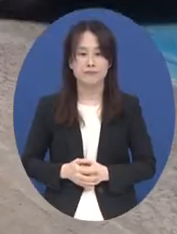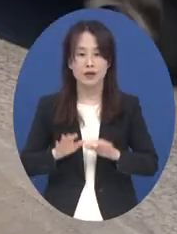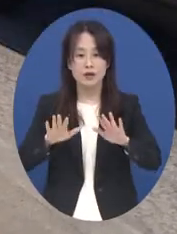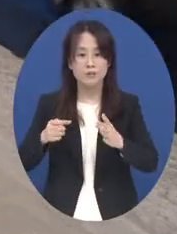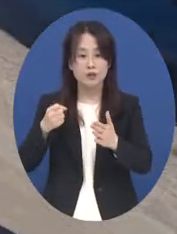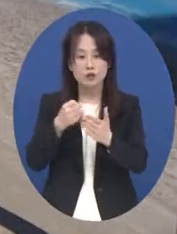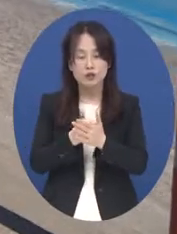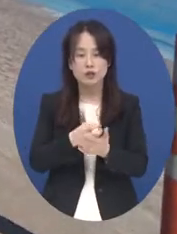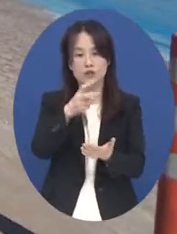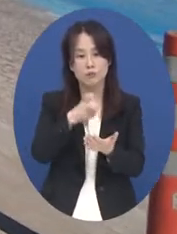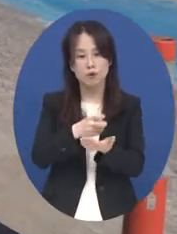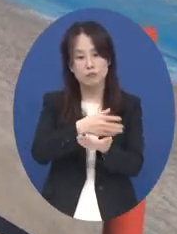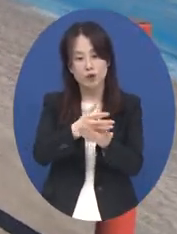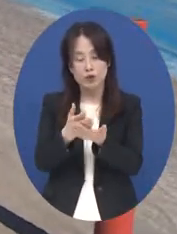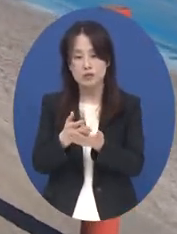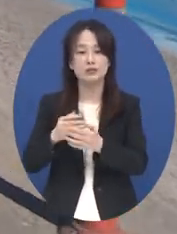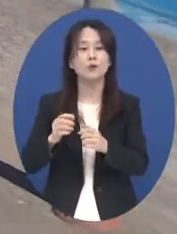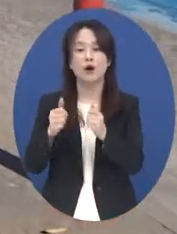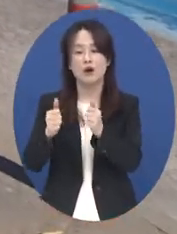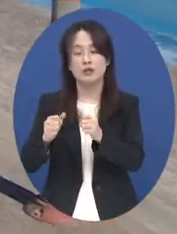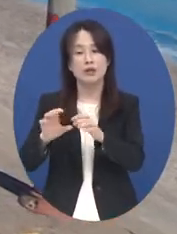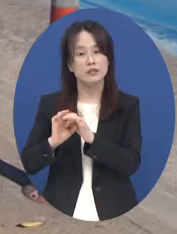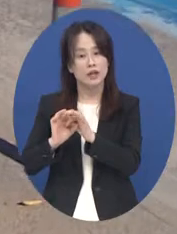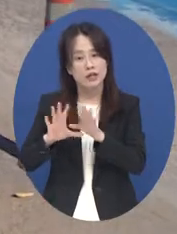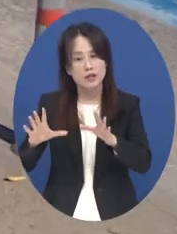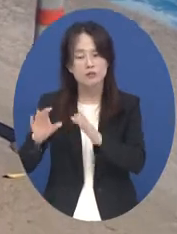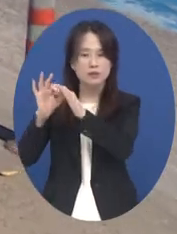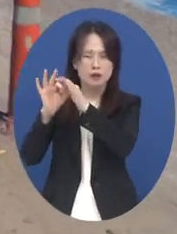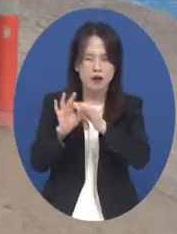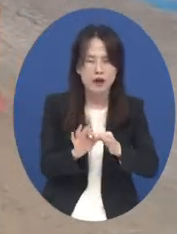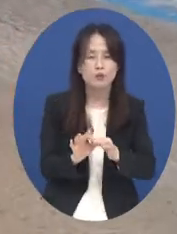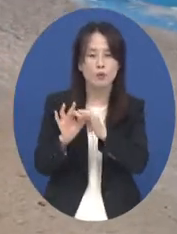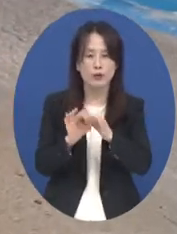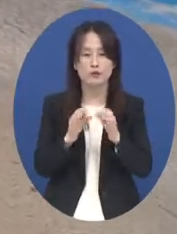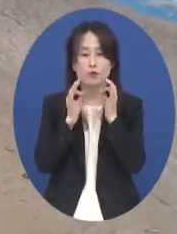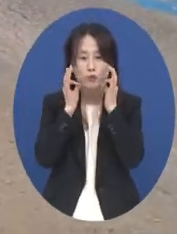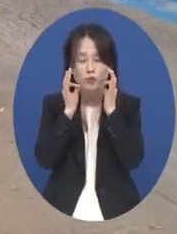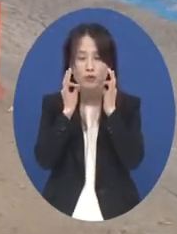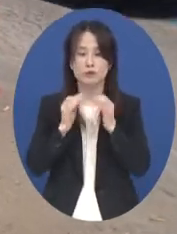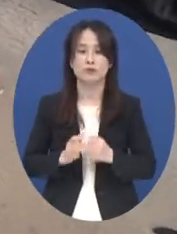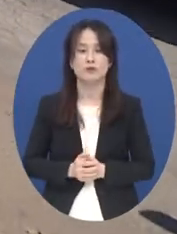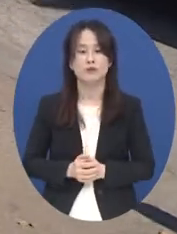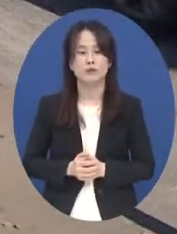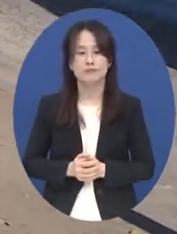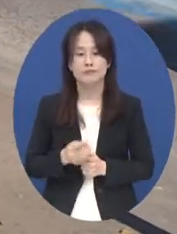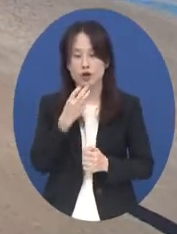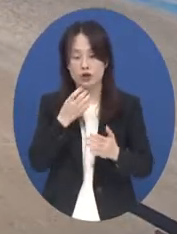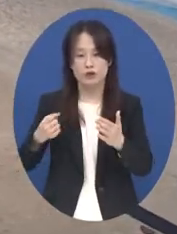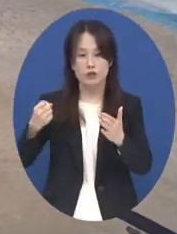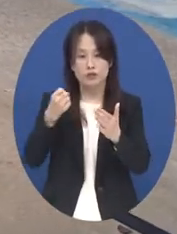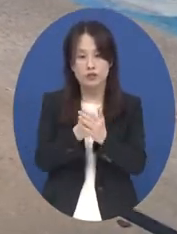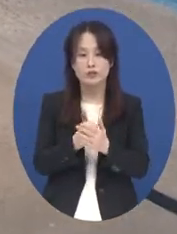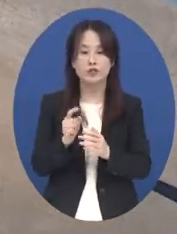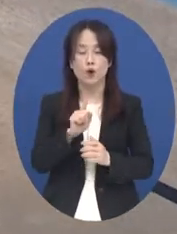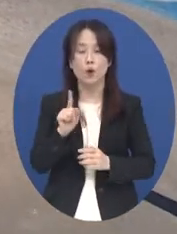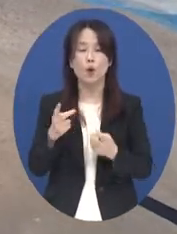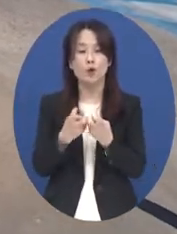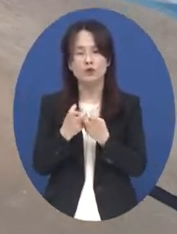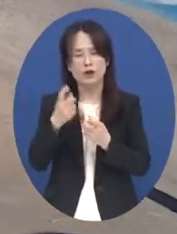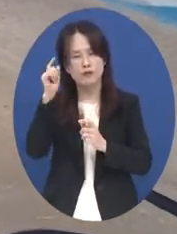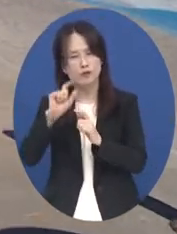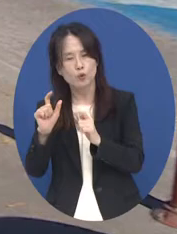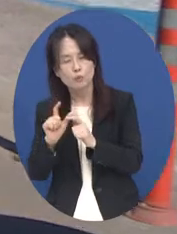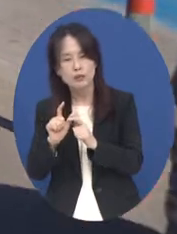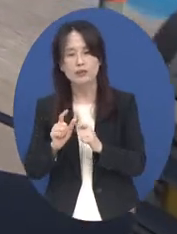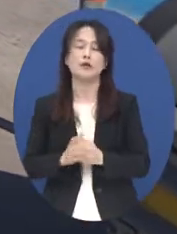이번 결정은 법적 절차와 별도로 항구적으로 이뤄진다는 게 경기도의 설명입니다. 그렇다면 경기도의 결단에는 어떠한 고심이 있었고